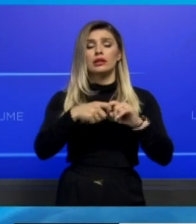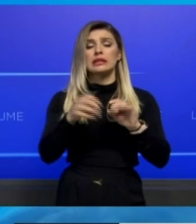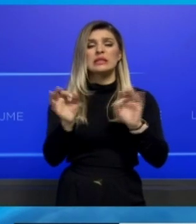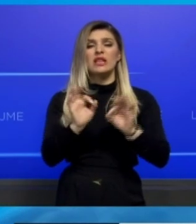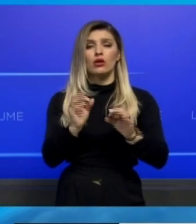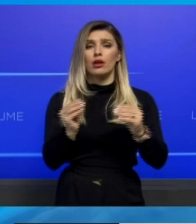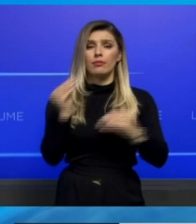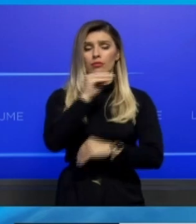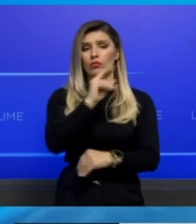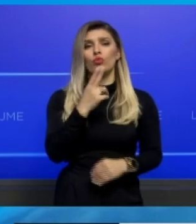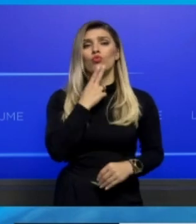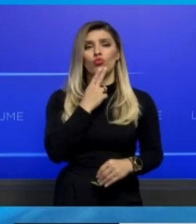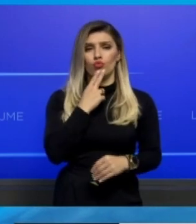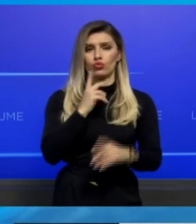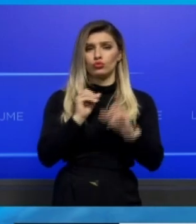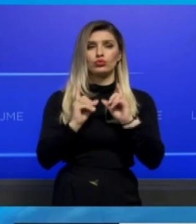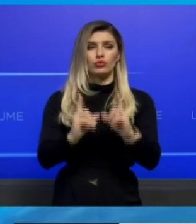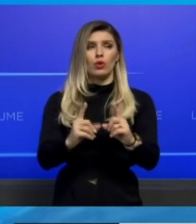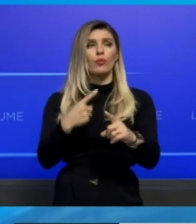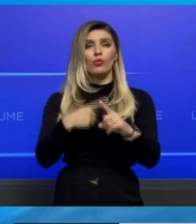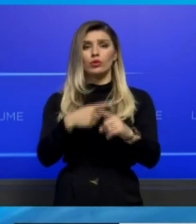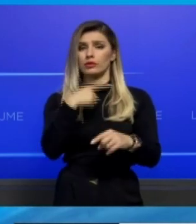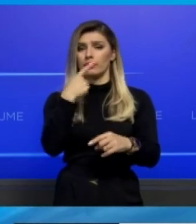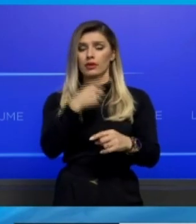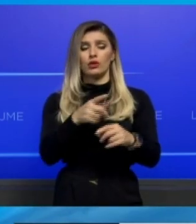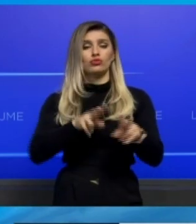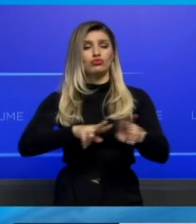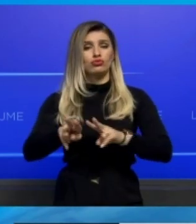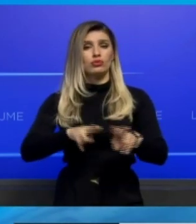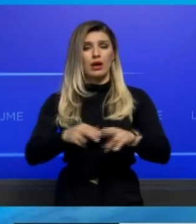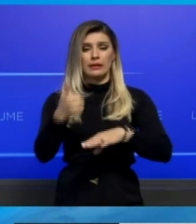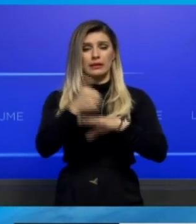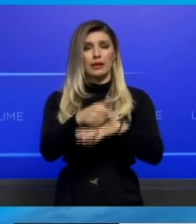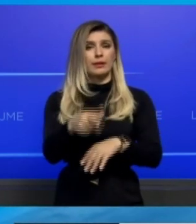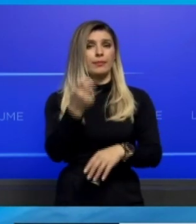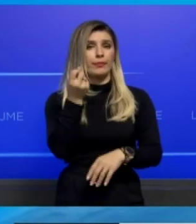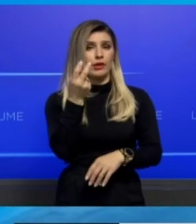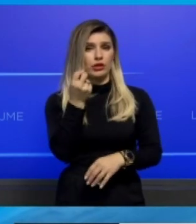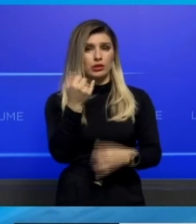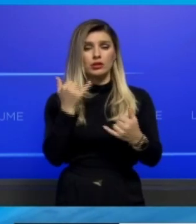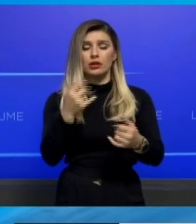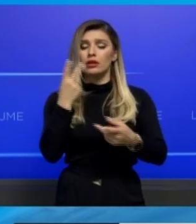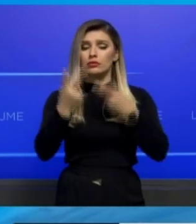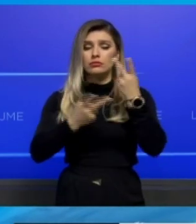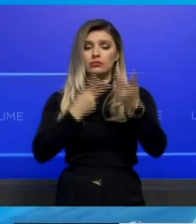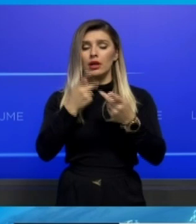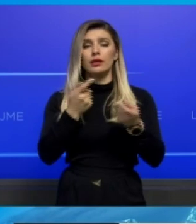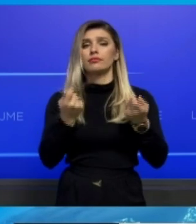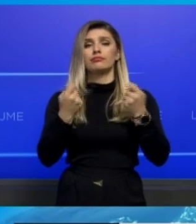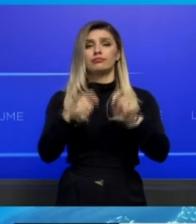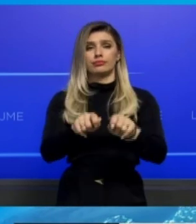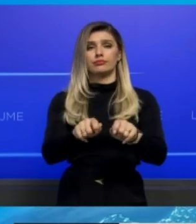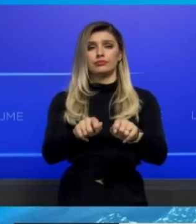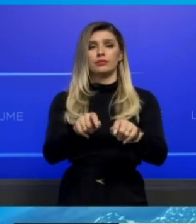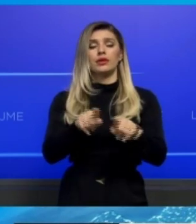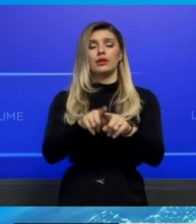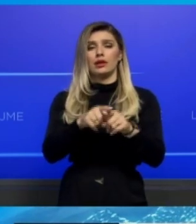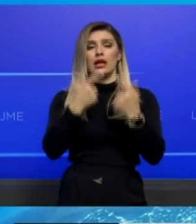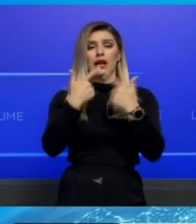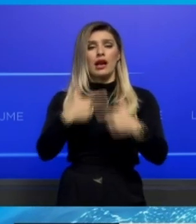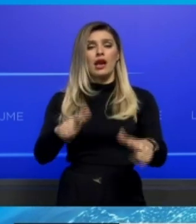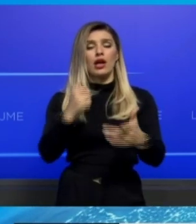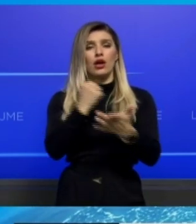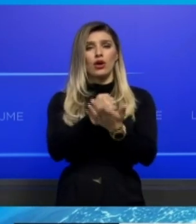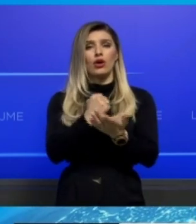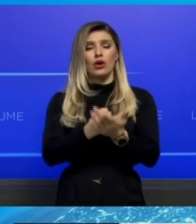sigurimit. Ndërkohë, në këtë mbledhje u bë ditur se gjykata themelore në Prishtinë ka pezulluar në fakt revokimin e licencës për kompaninë